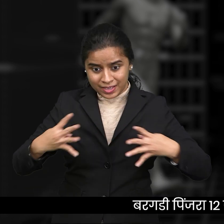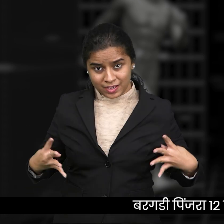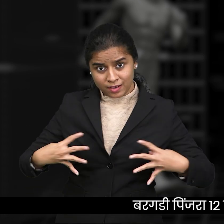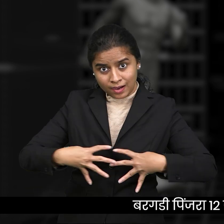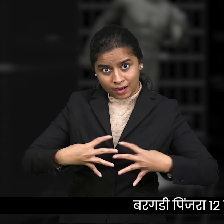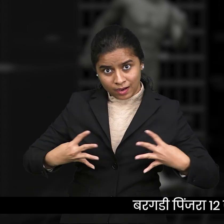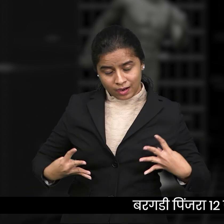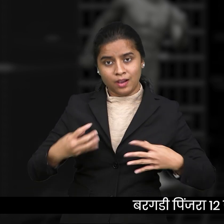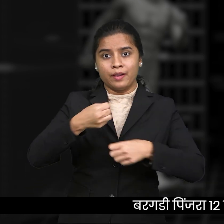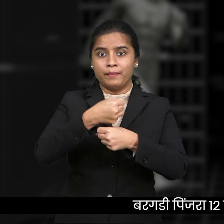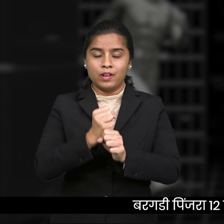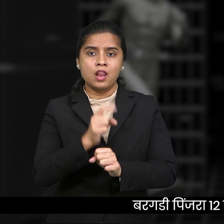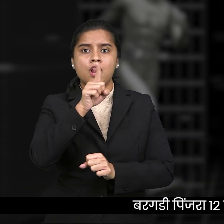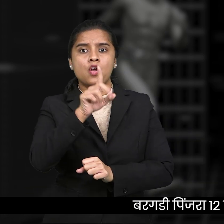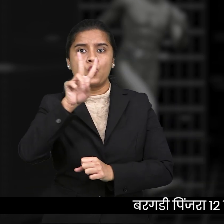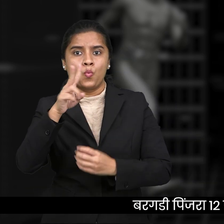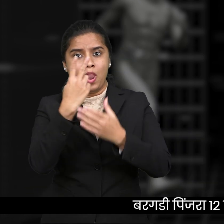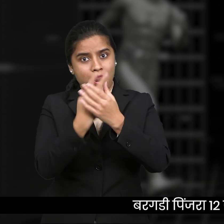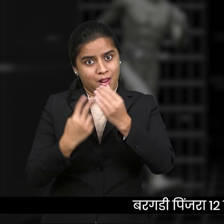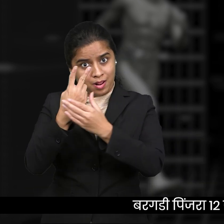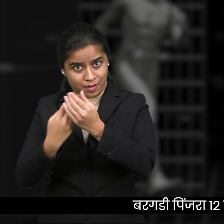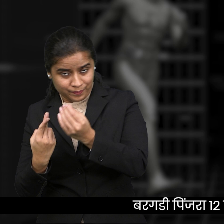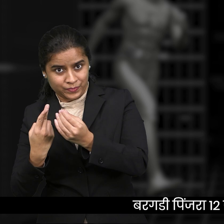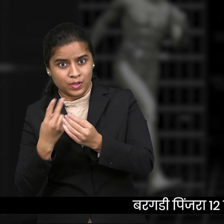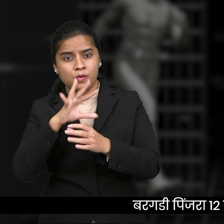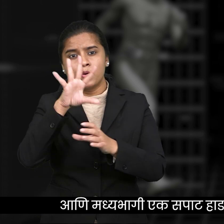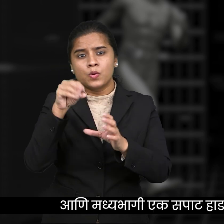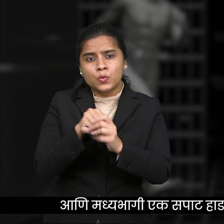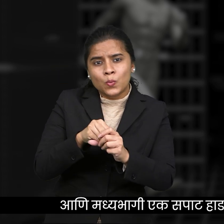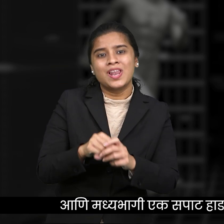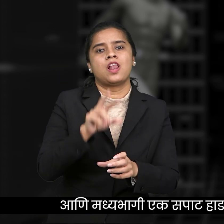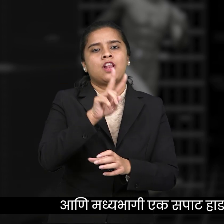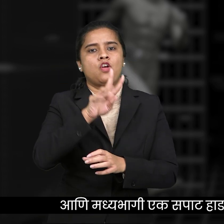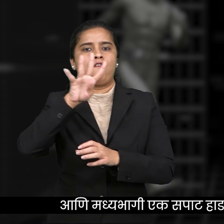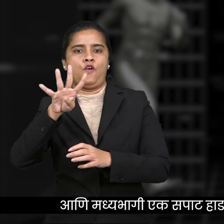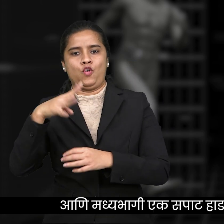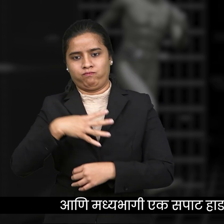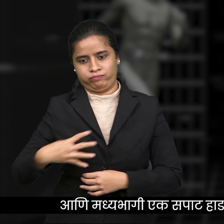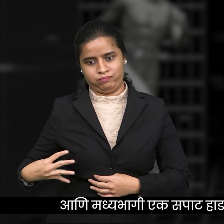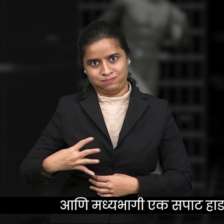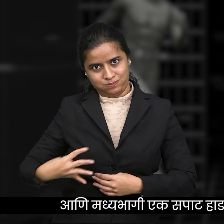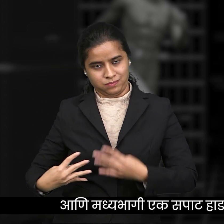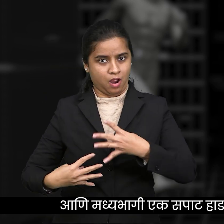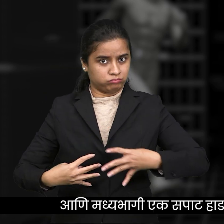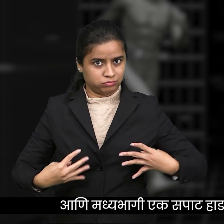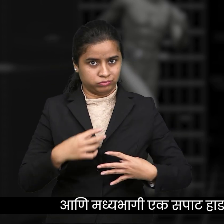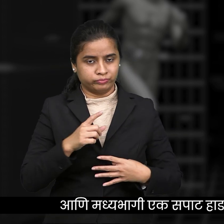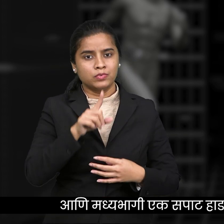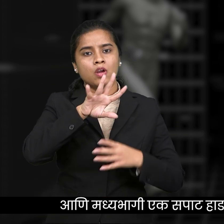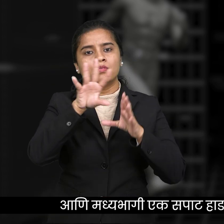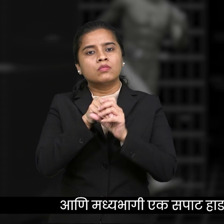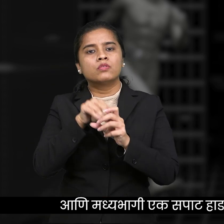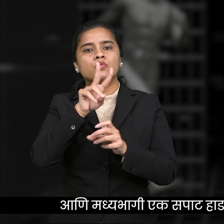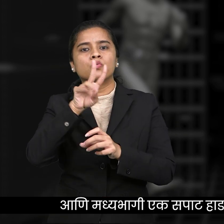बरगडी पिंजरा 12 जोड्या बरगड्या म्हणजेच 24 बरगड्या आणि मध्यभागी एक सपाट हाड, ज्याला द